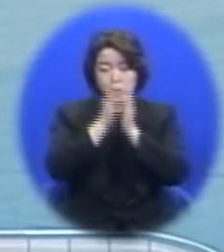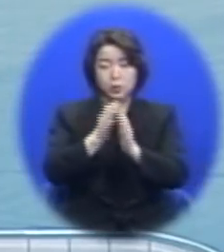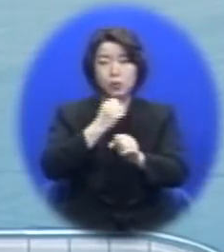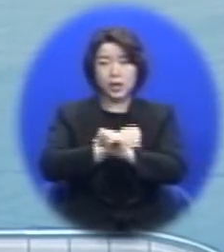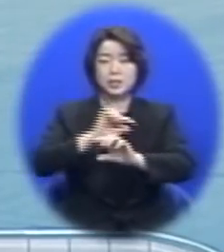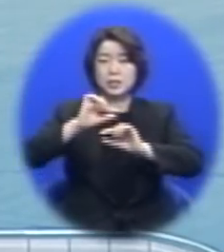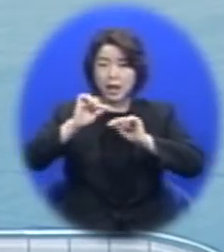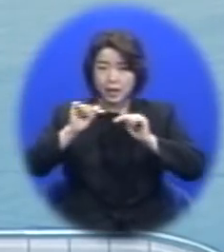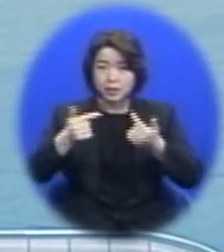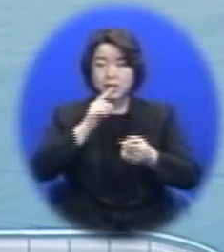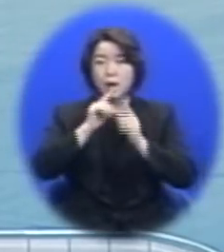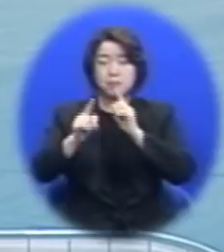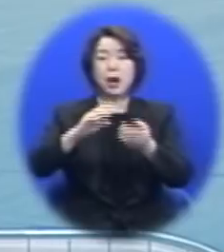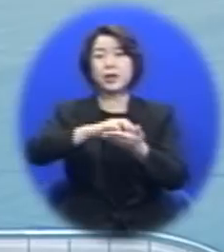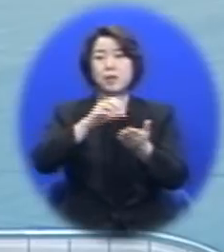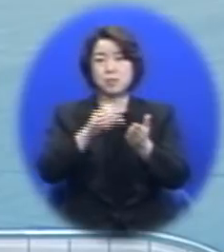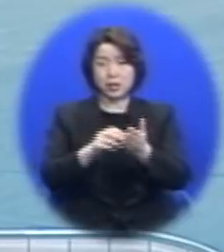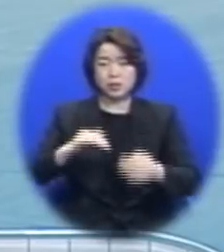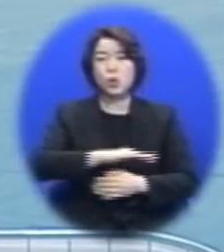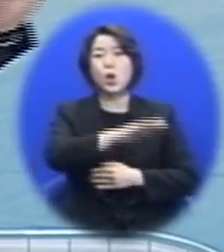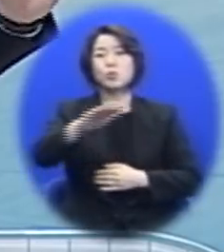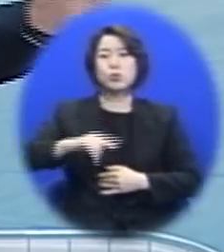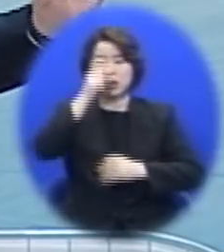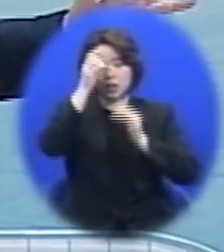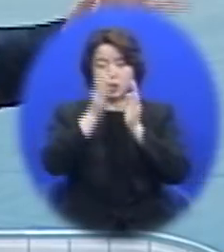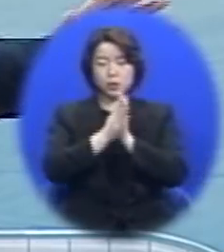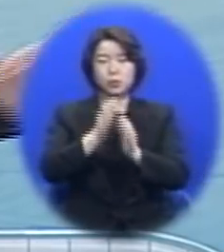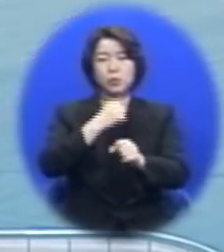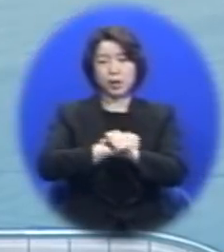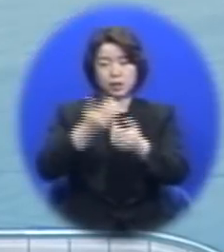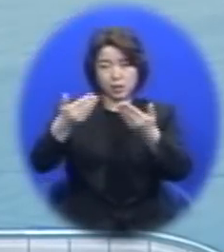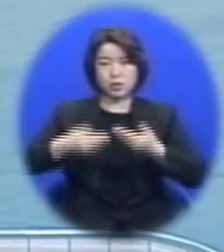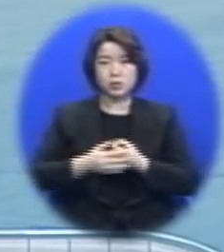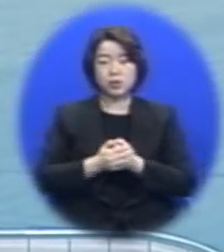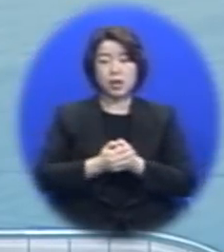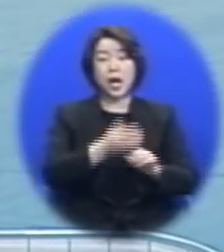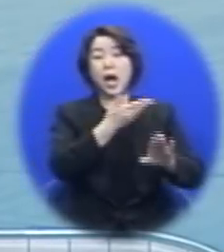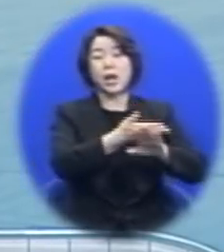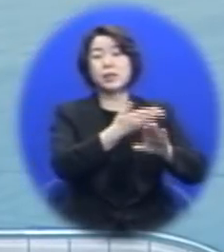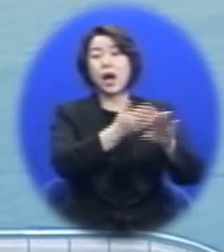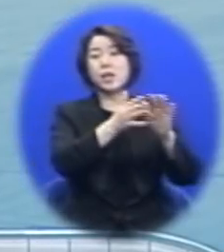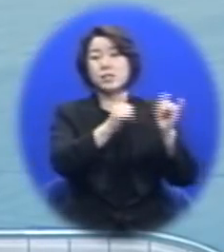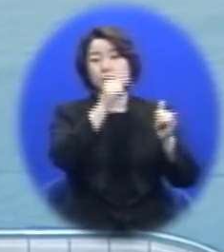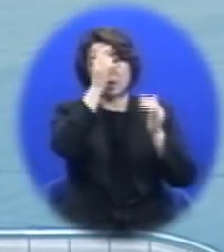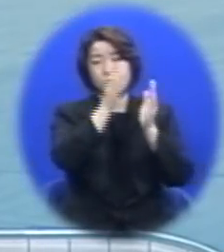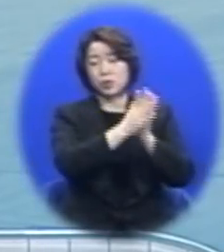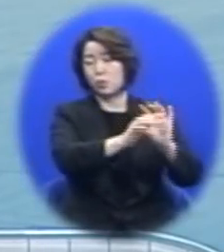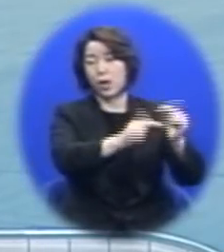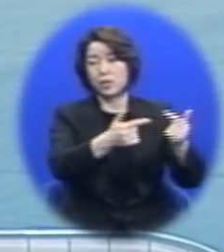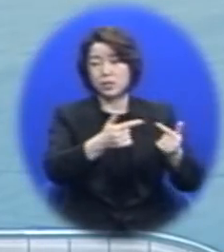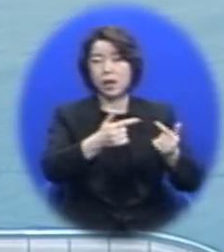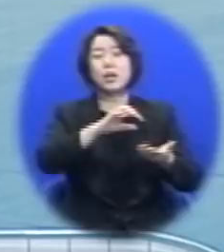말할 만큼 우리가 기도하게 해주시고, 다른 사람은 기도도 아니야 이럴 정도로 내가 기도하기를 원합니다.